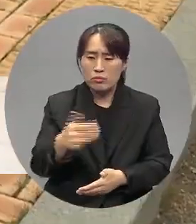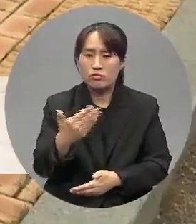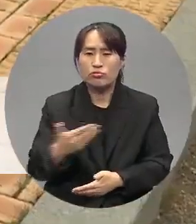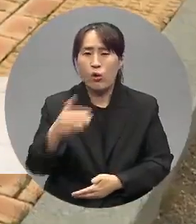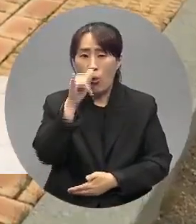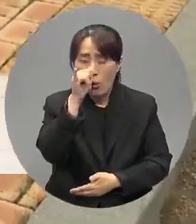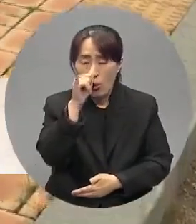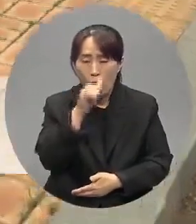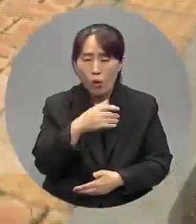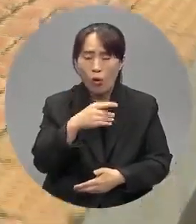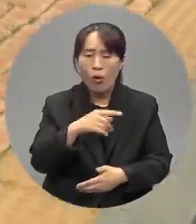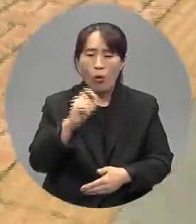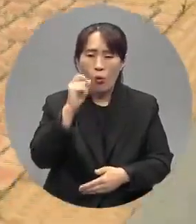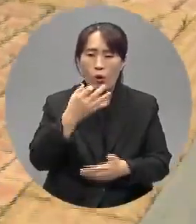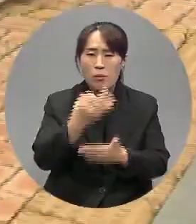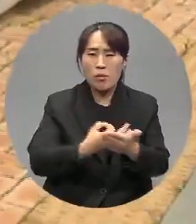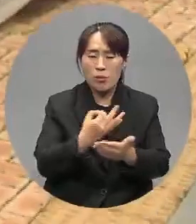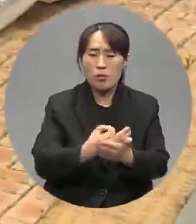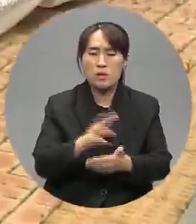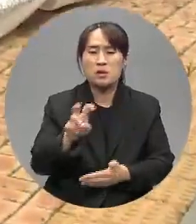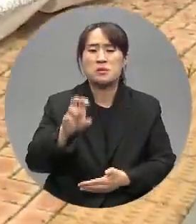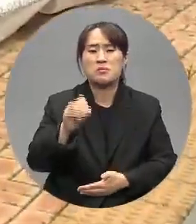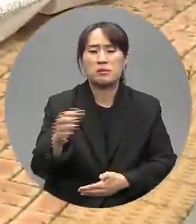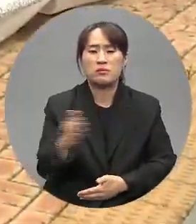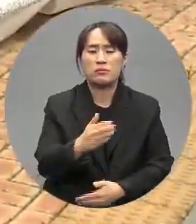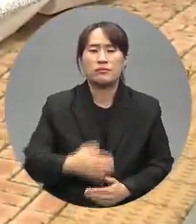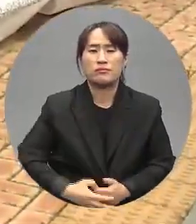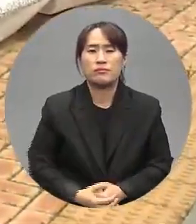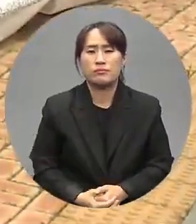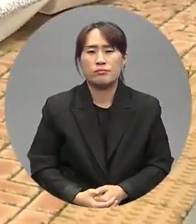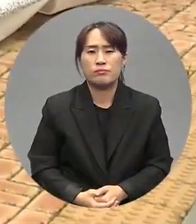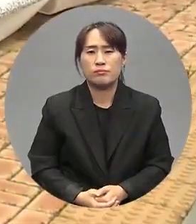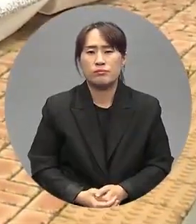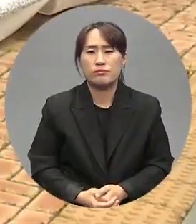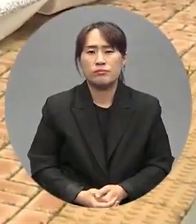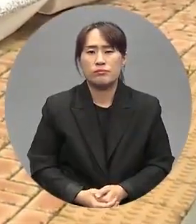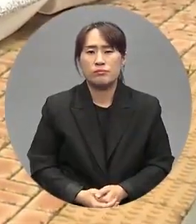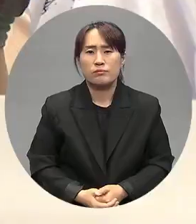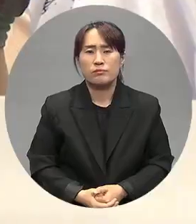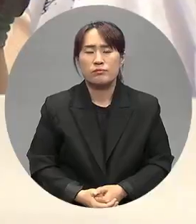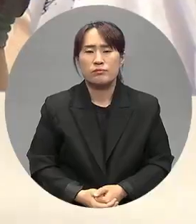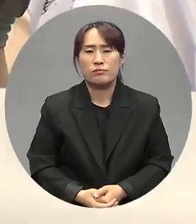이르지만 월평균 임금은 30만 원대에 머물고 있습니다